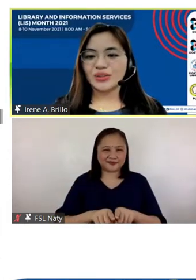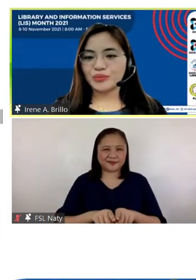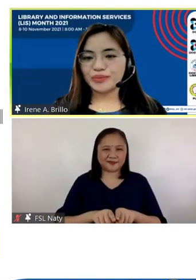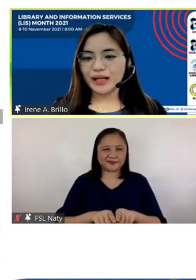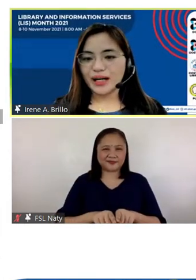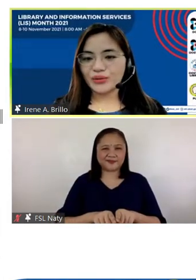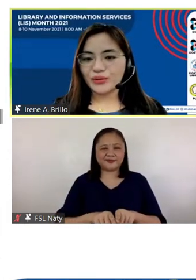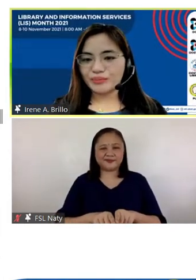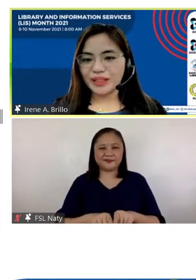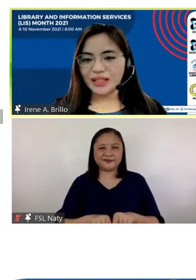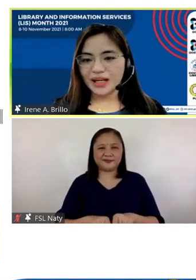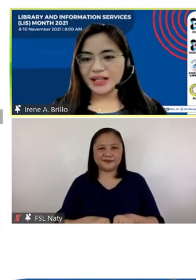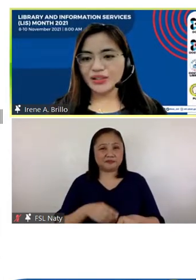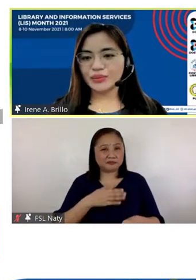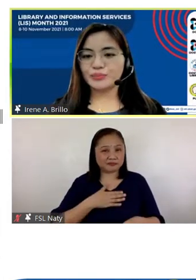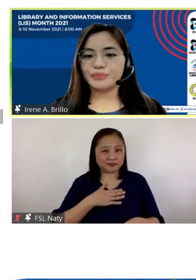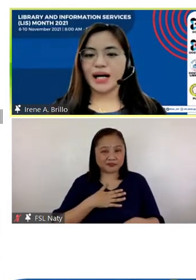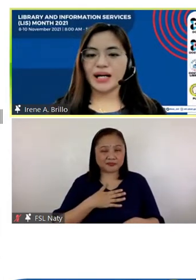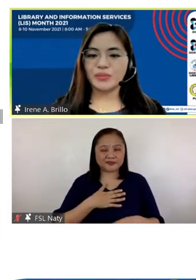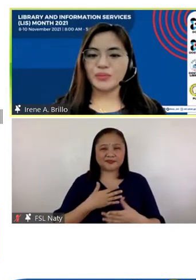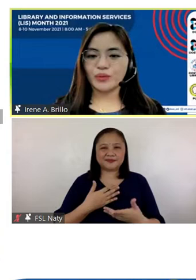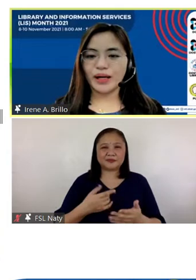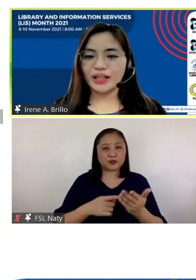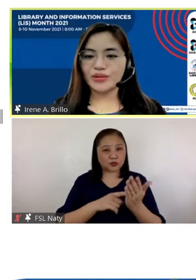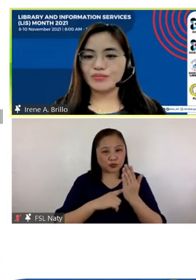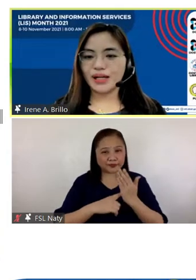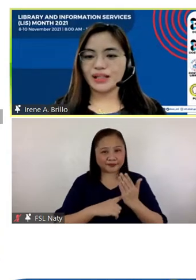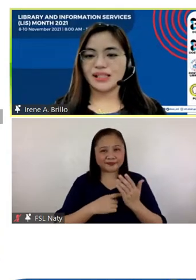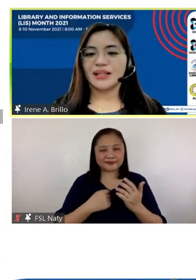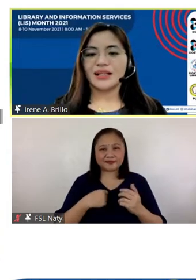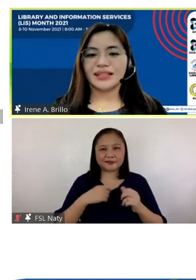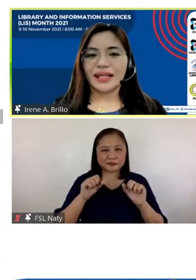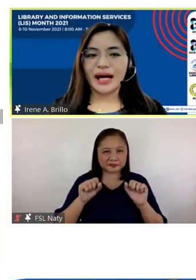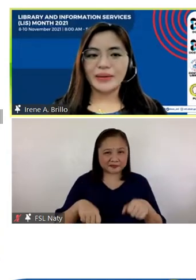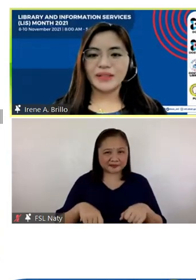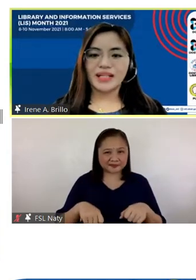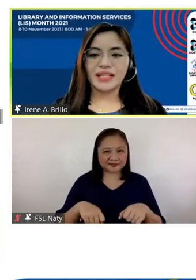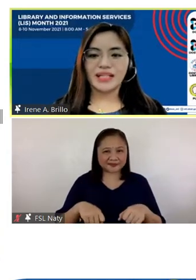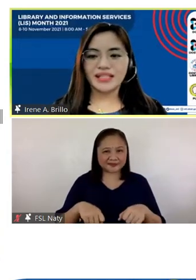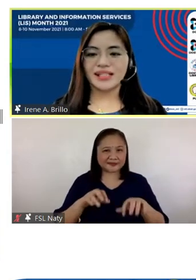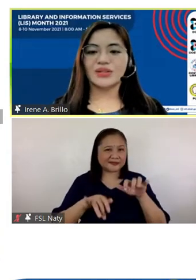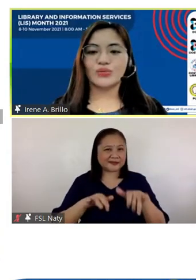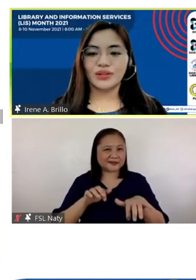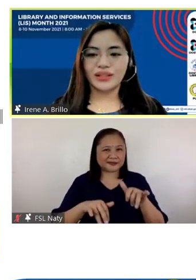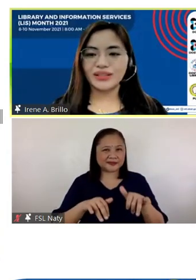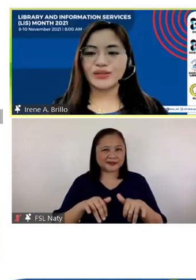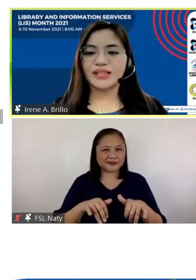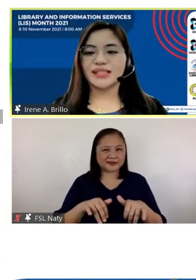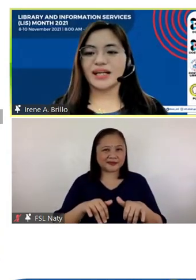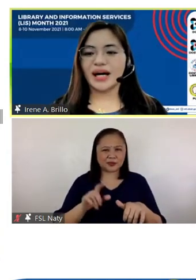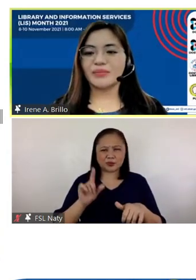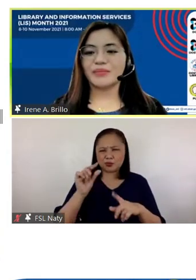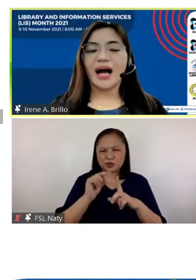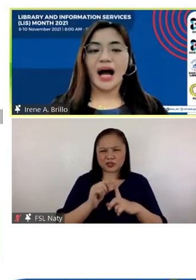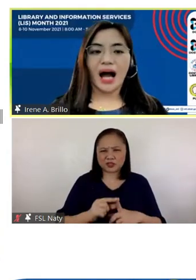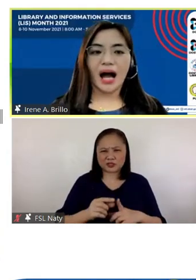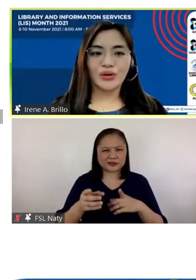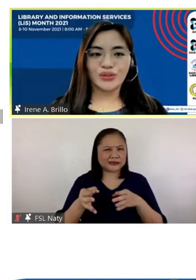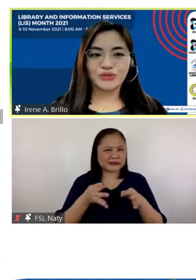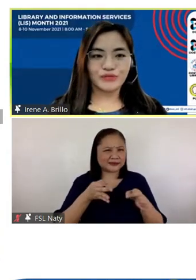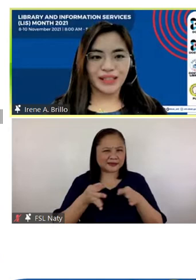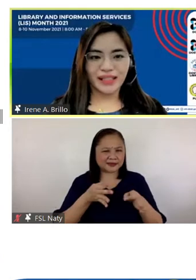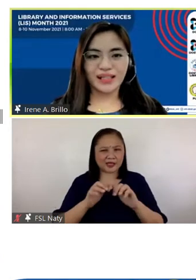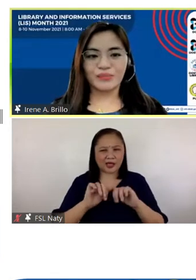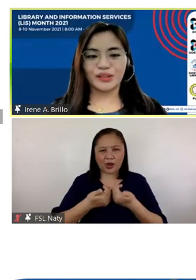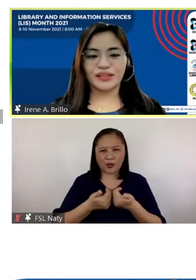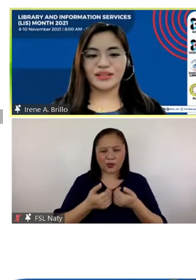maaari nyo po ba akong bigyan or maaari po ba kayong mag-type ng isang word to describe how